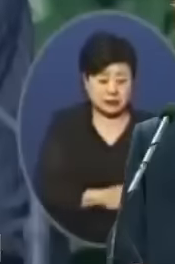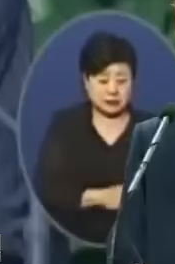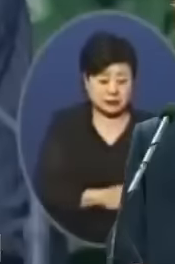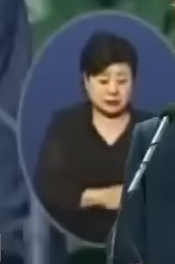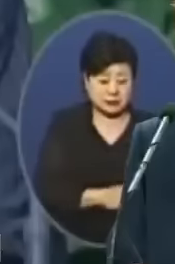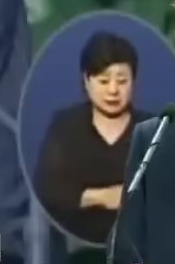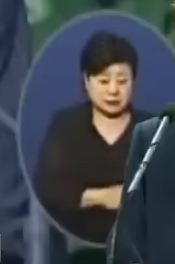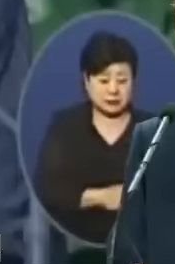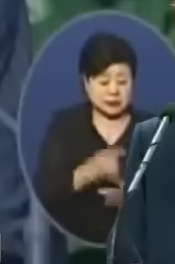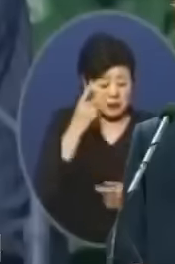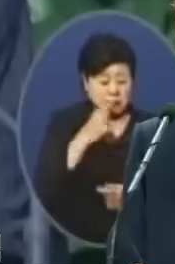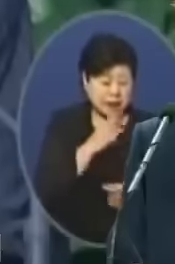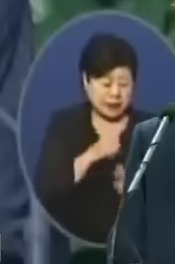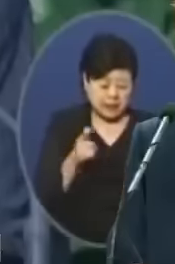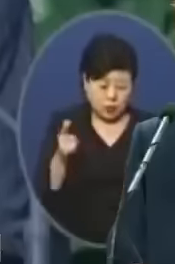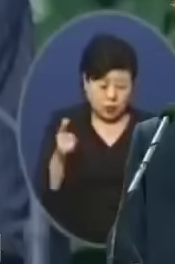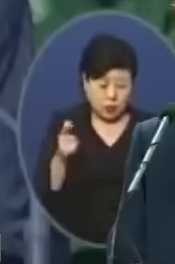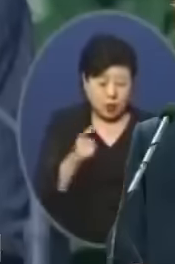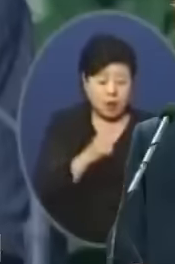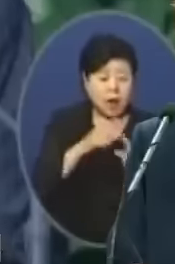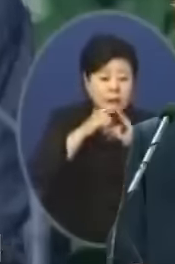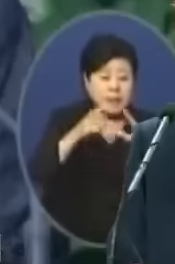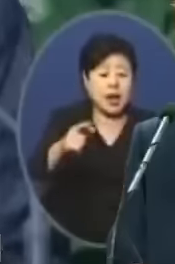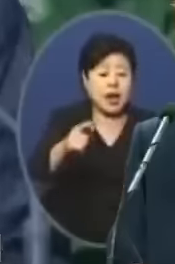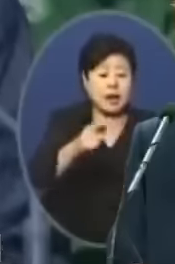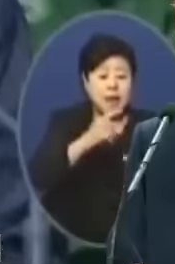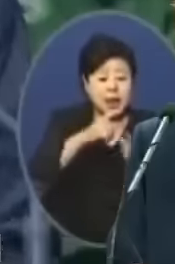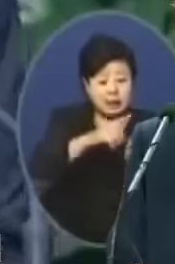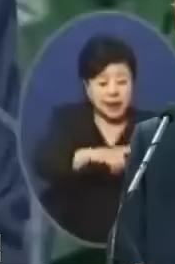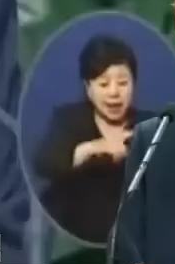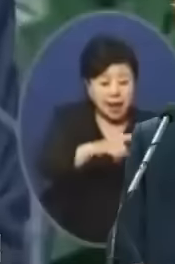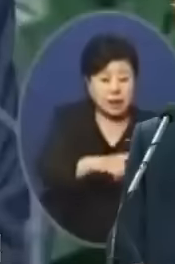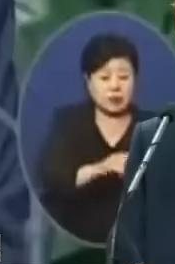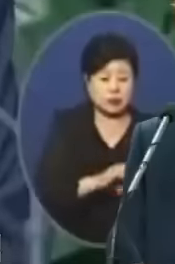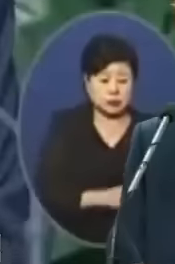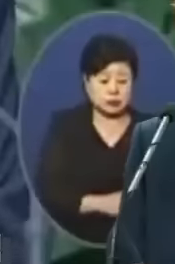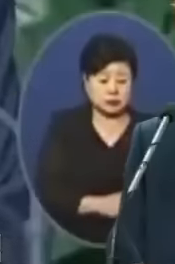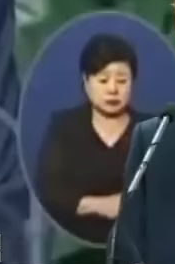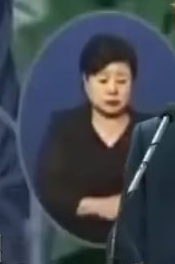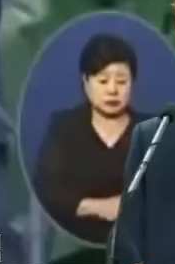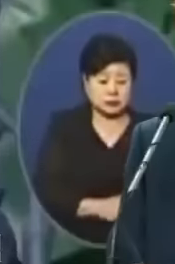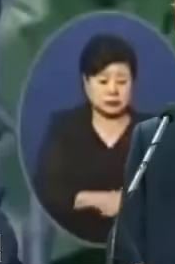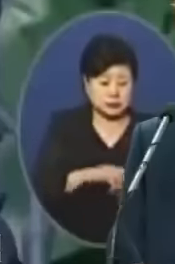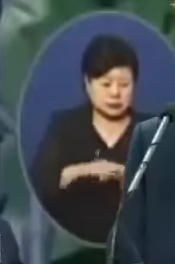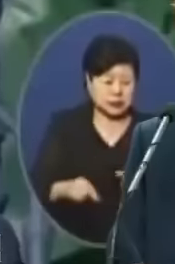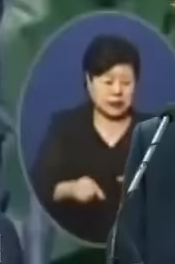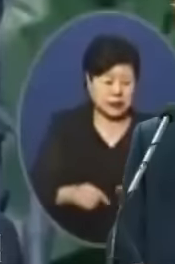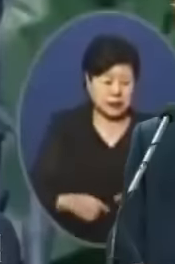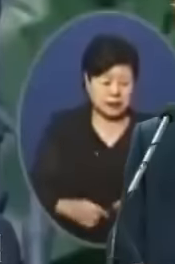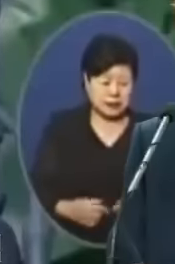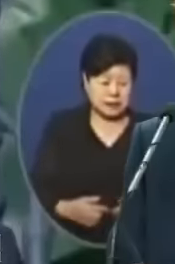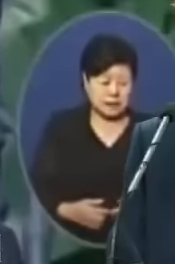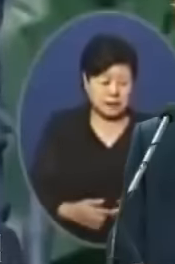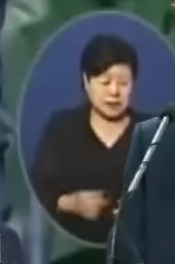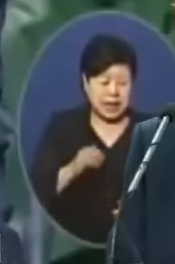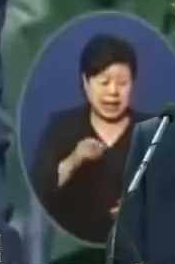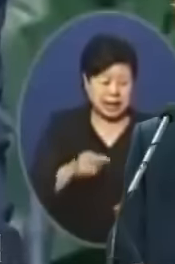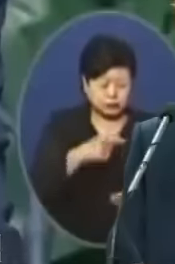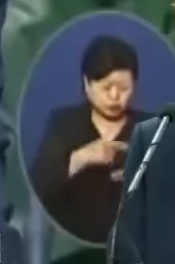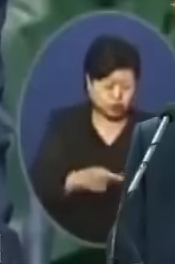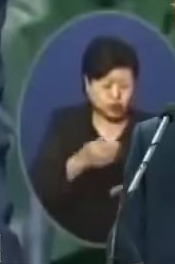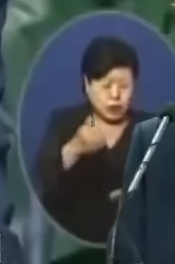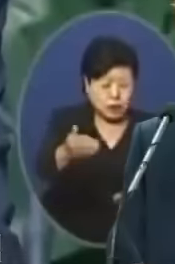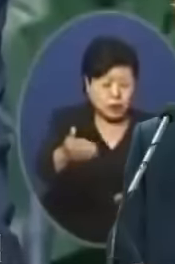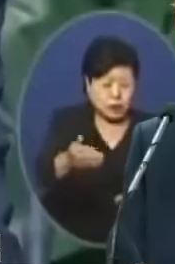것입니다. 생각만 해서 안 되는 것입니다. 말을 하면 그 말이 두 날 가진 금보다 예리하여 파고 들어가서 암을